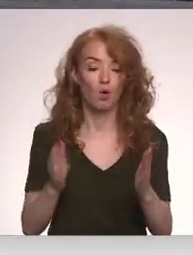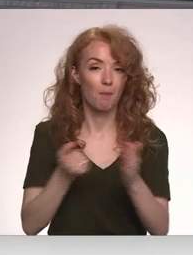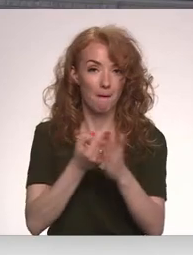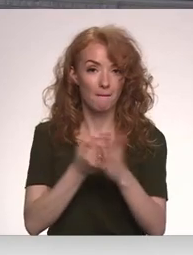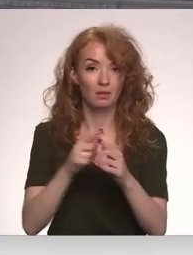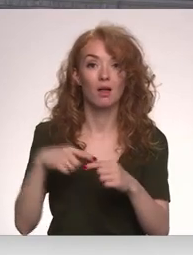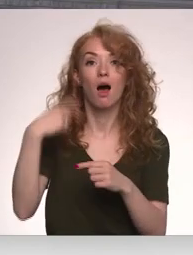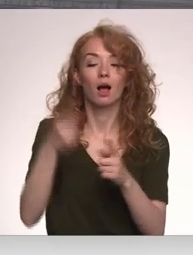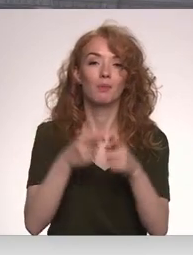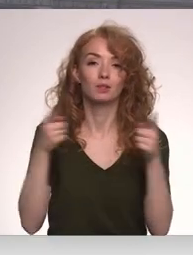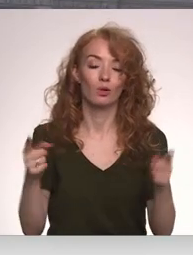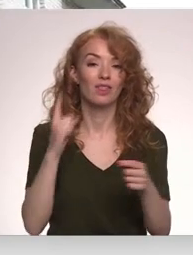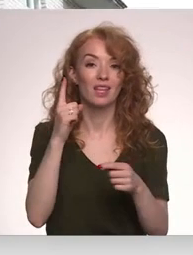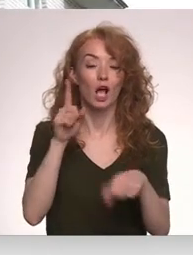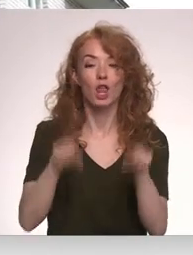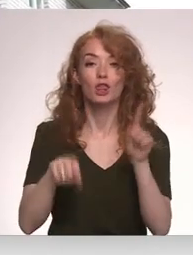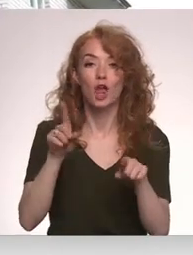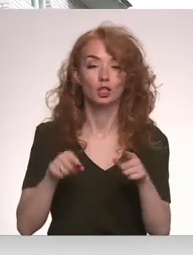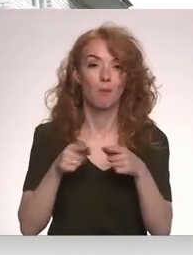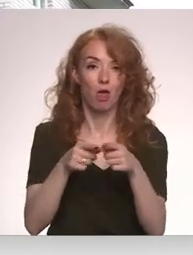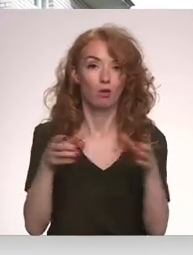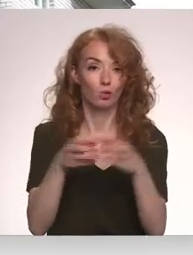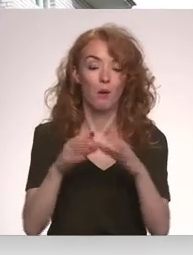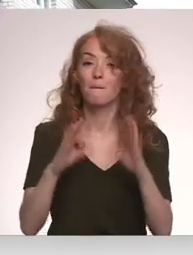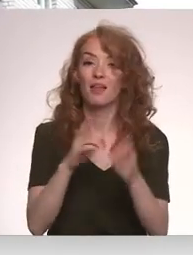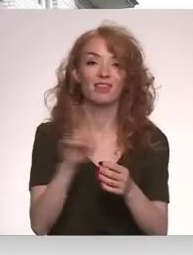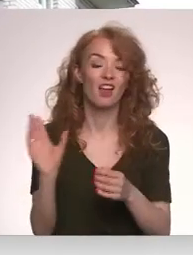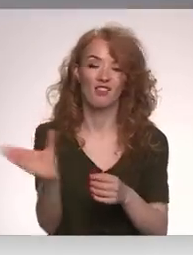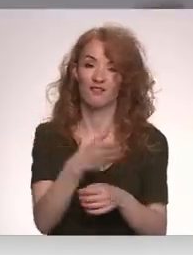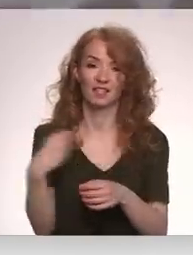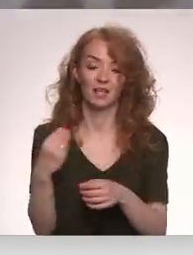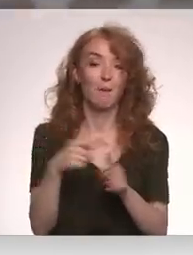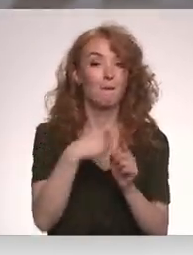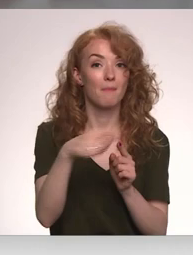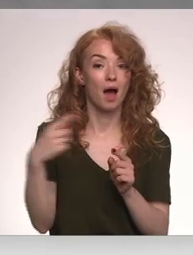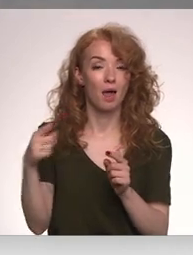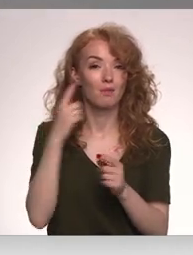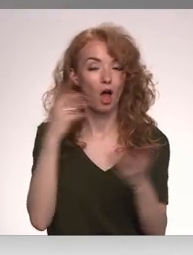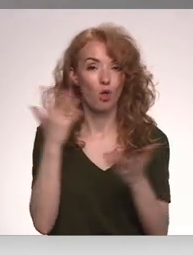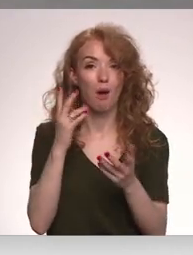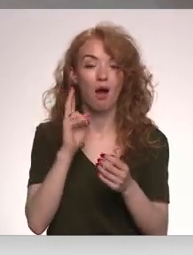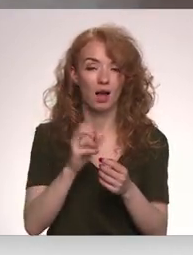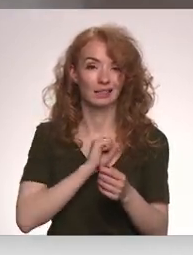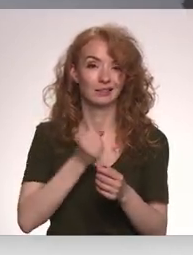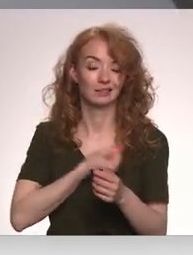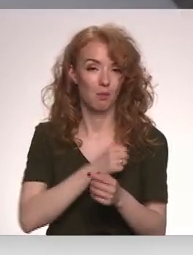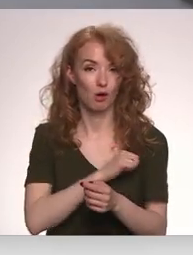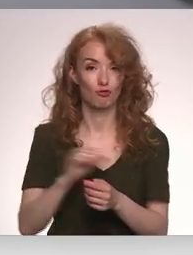pabalsts nākamajā sezonā būs vien atsevišķām mērķgrupām, bet ne visiem. Pārējiem būs jādomā, kā iztikt